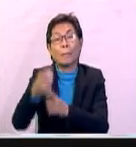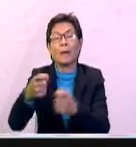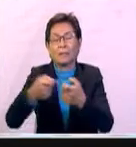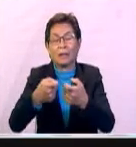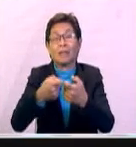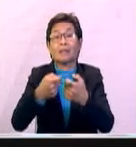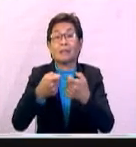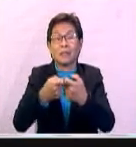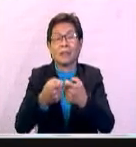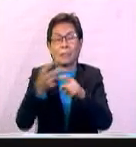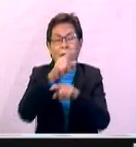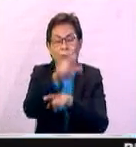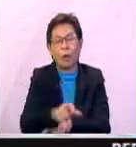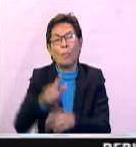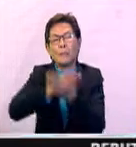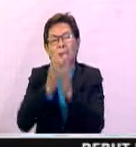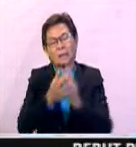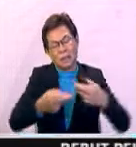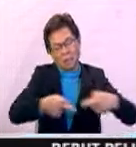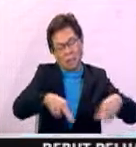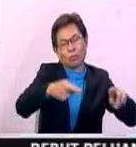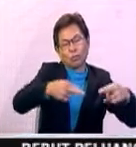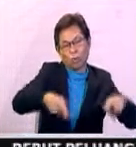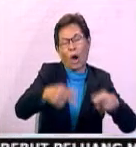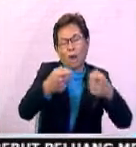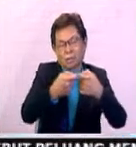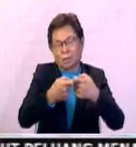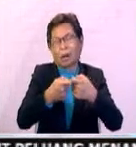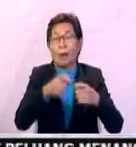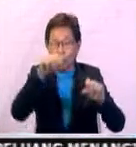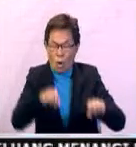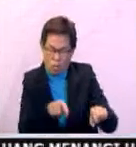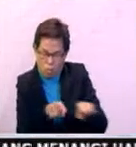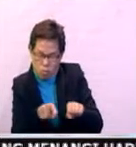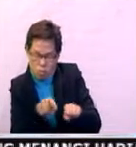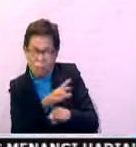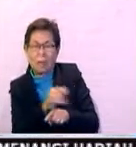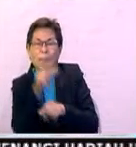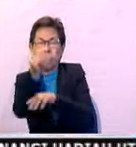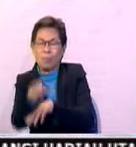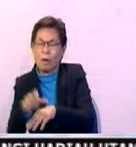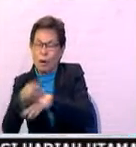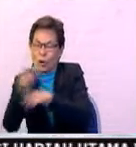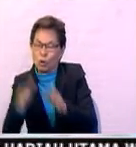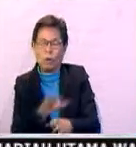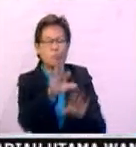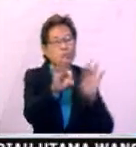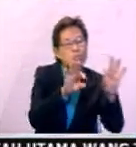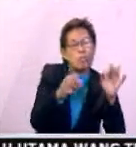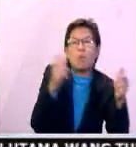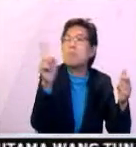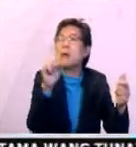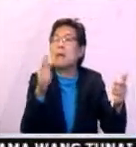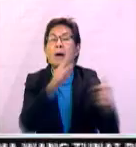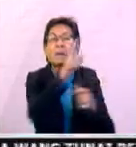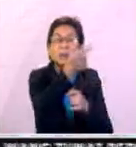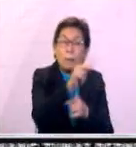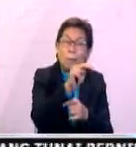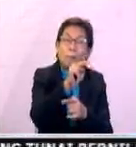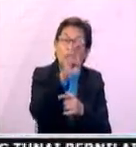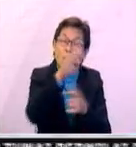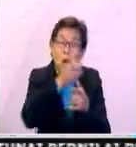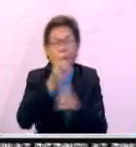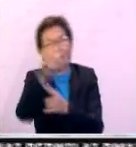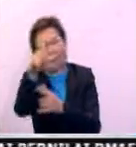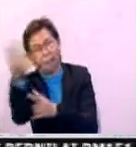menjadikan sektor peruncitan lebih berdaya saing dan memberi pilihan kepada pengguna untuk memilih pembekal elektrik mereka. Sekian.